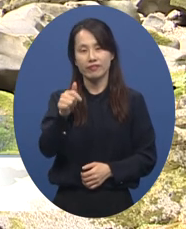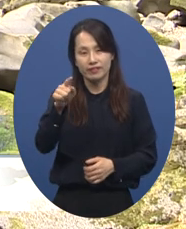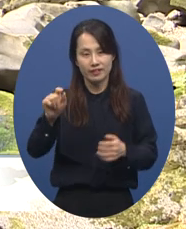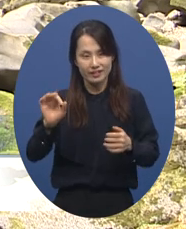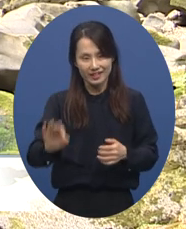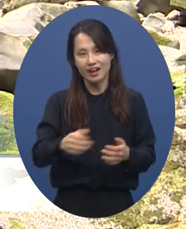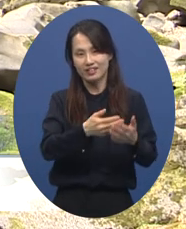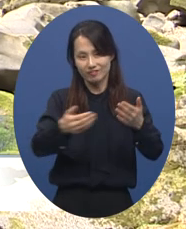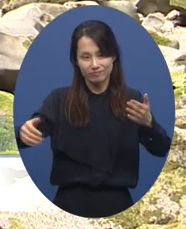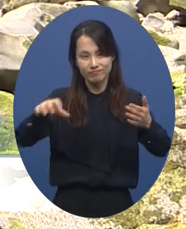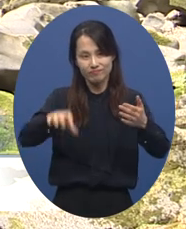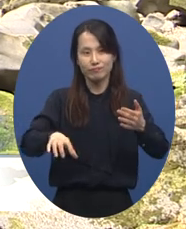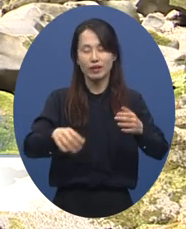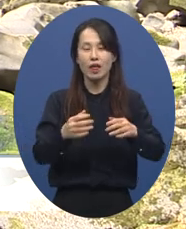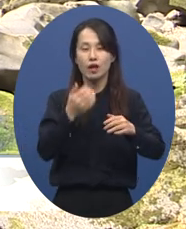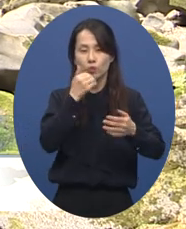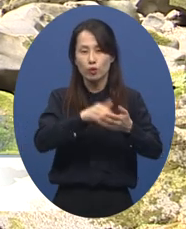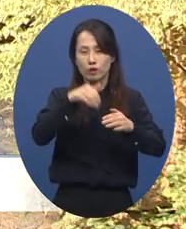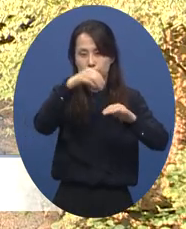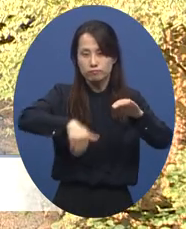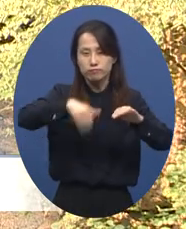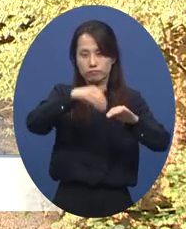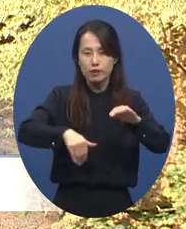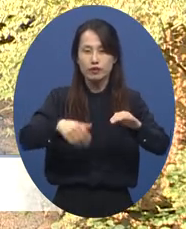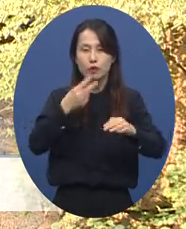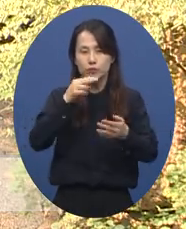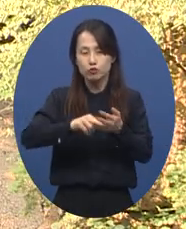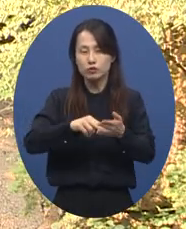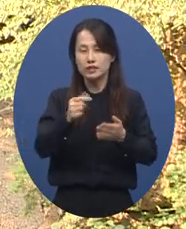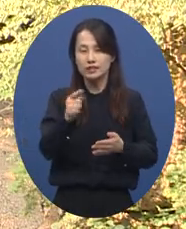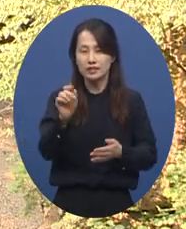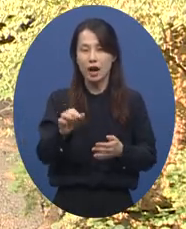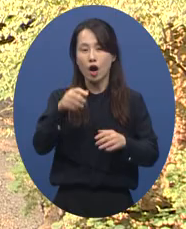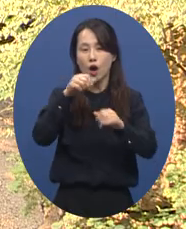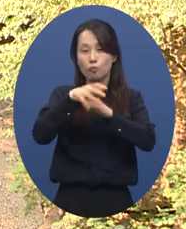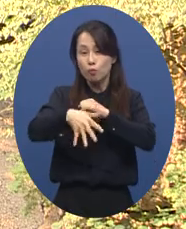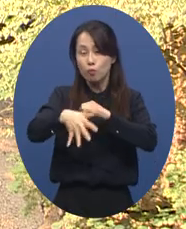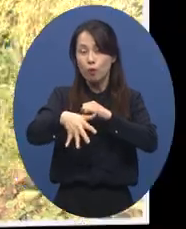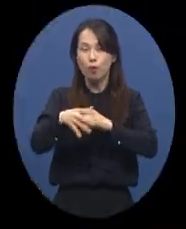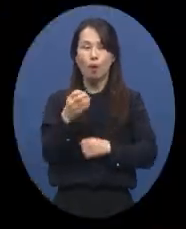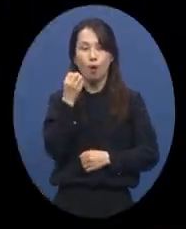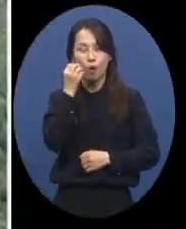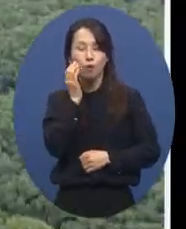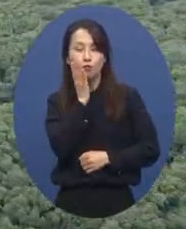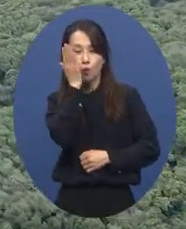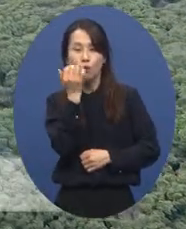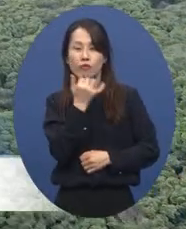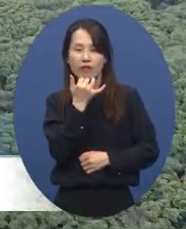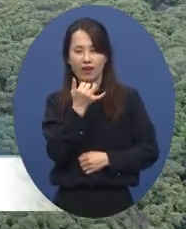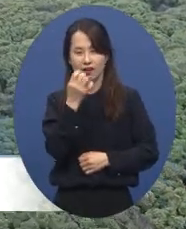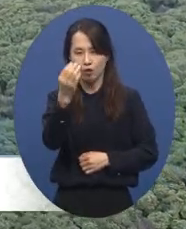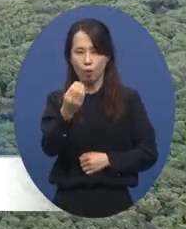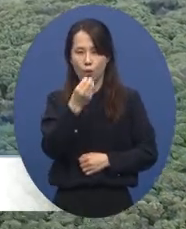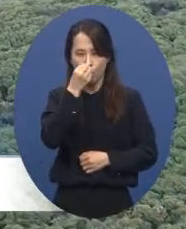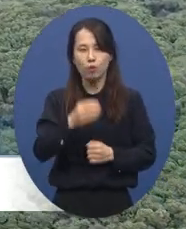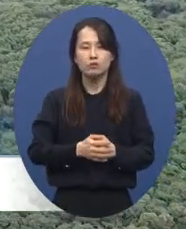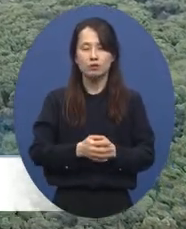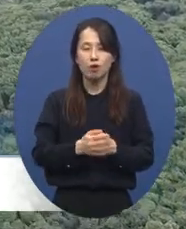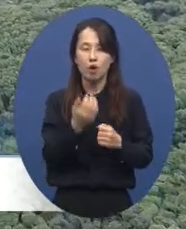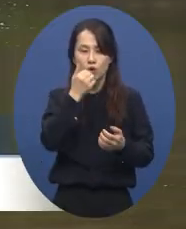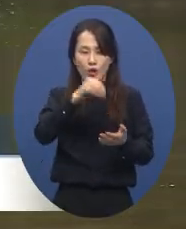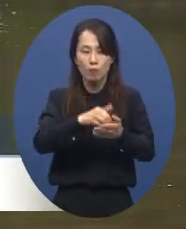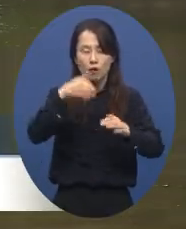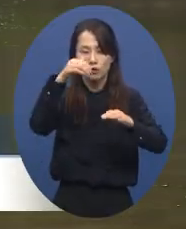물에 깎인 하식동굴 비둘기낭 폭포는 신비한 에메랄드빛 소를 뽐냅니다. 주상절리를 깎아세운